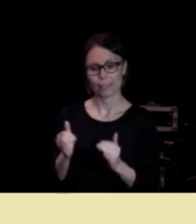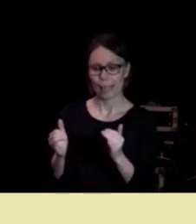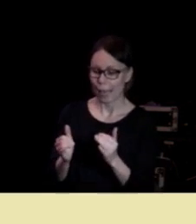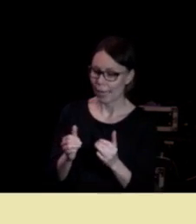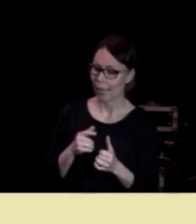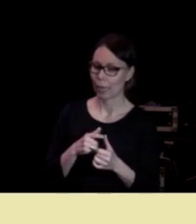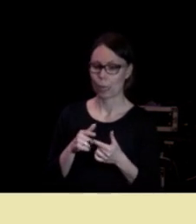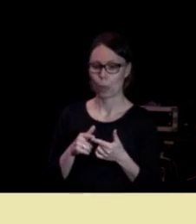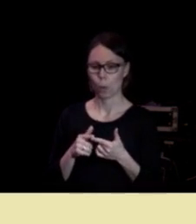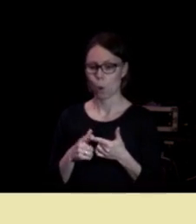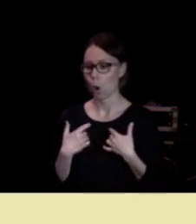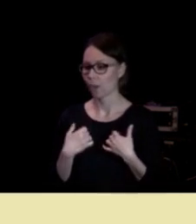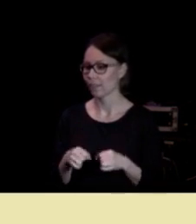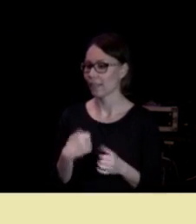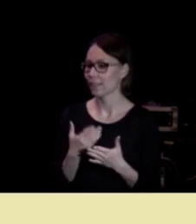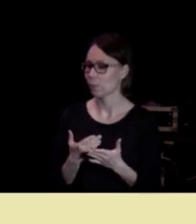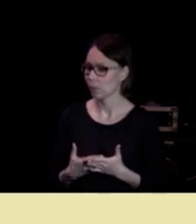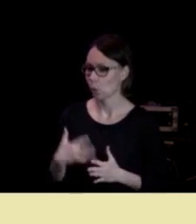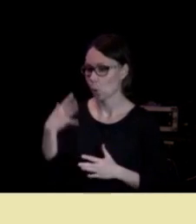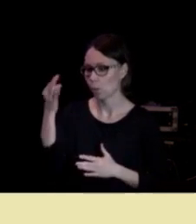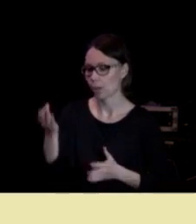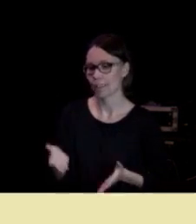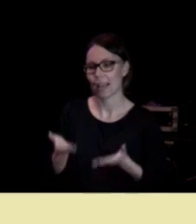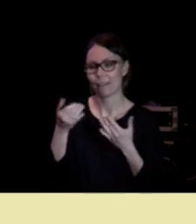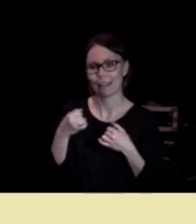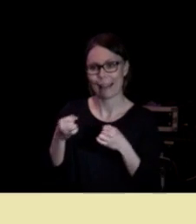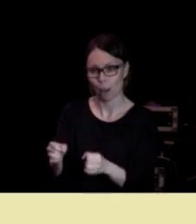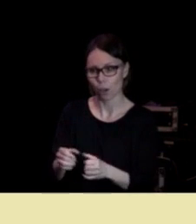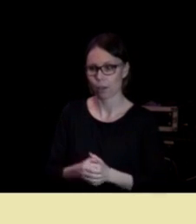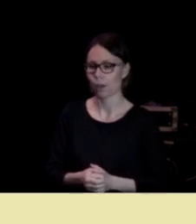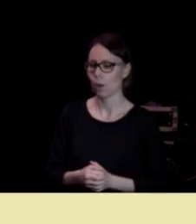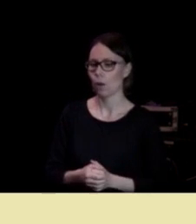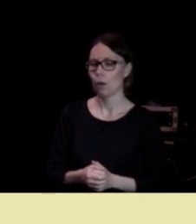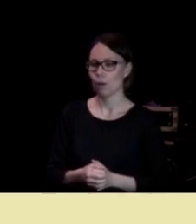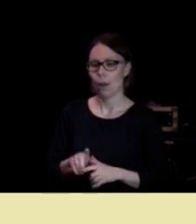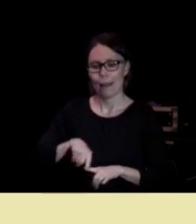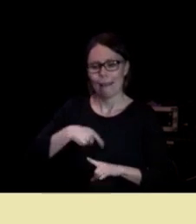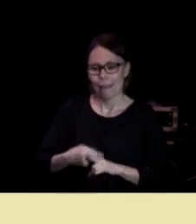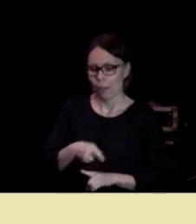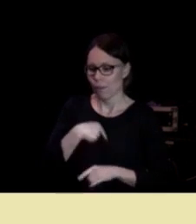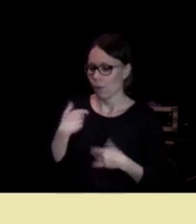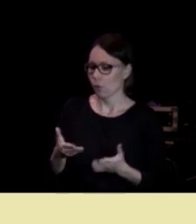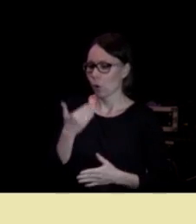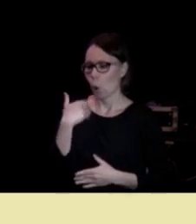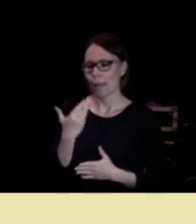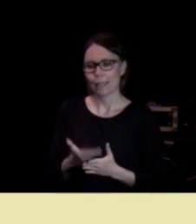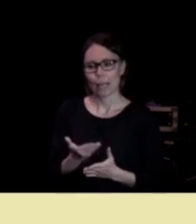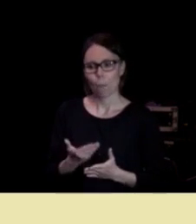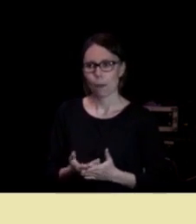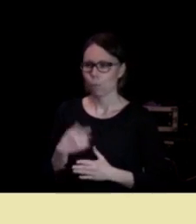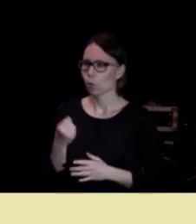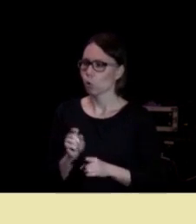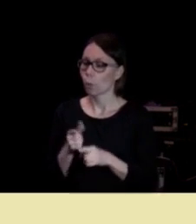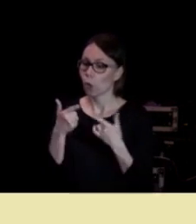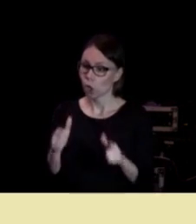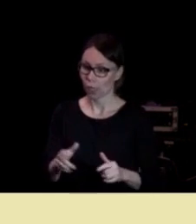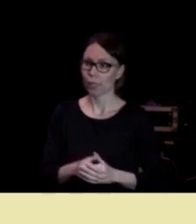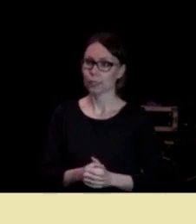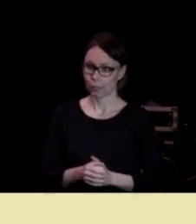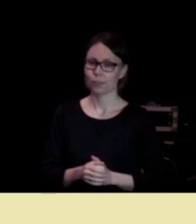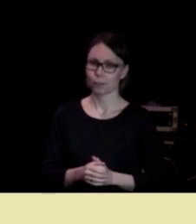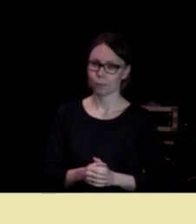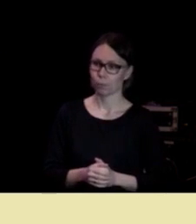og aktivitetstilbud og kompetansehevende tiltak. Og vi har igjen fått et veldig godt eksempel på noen som lykkes med å